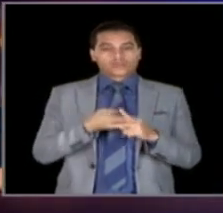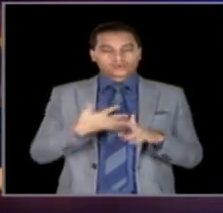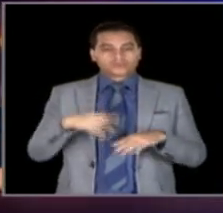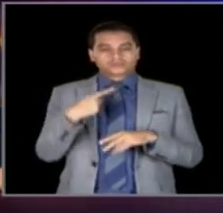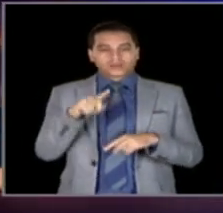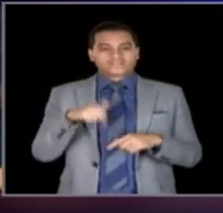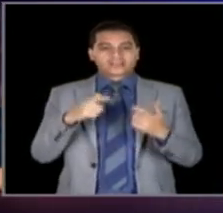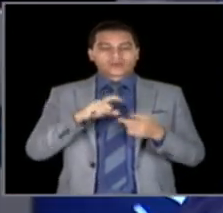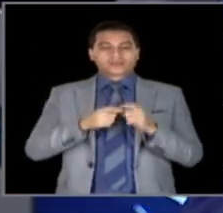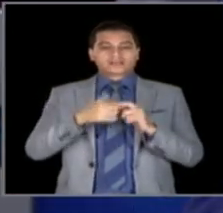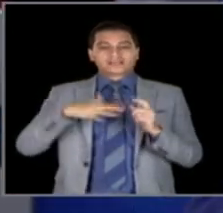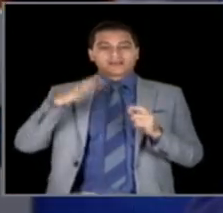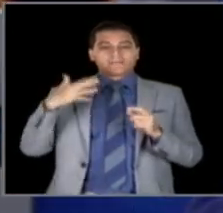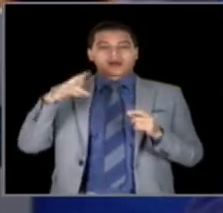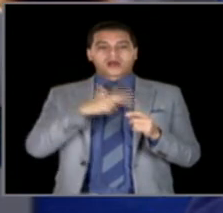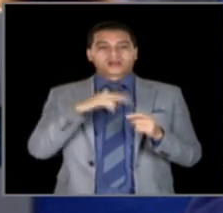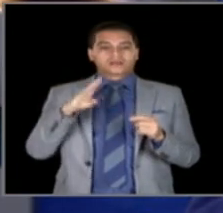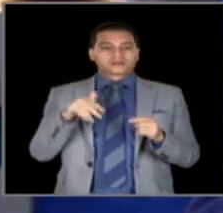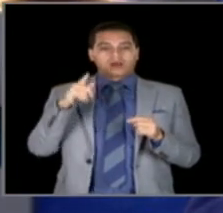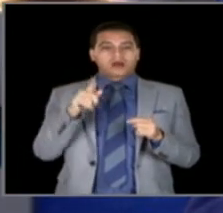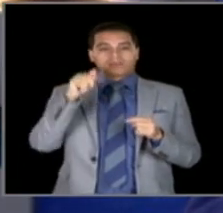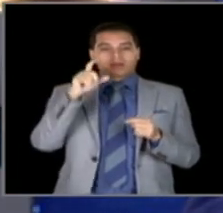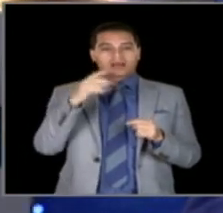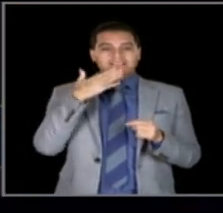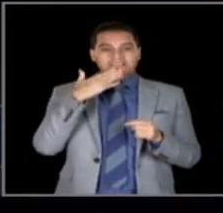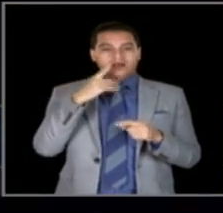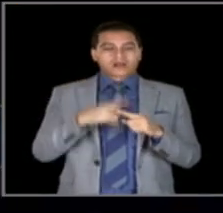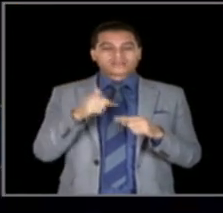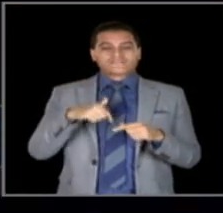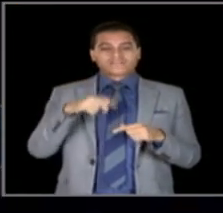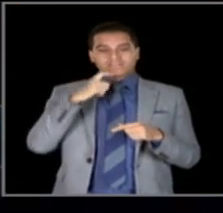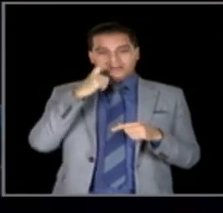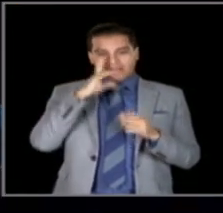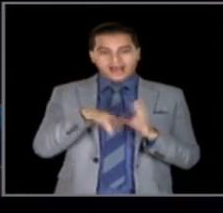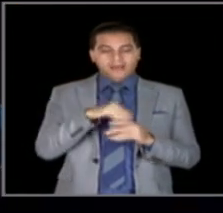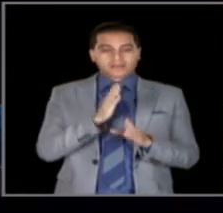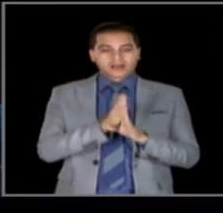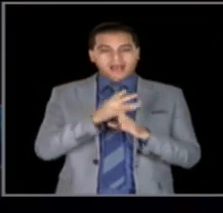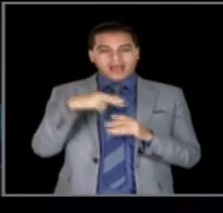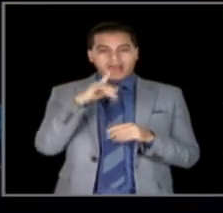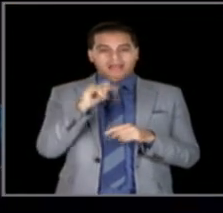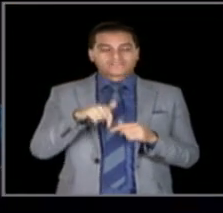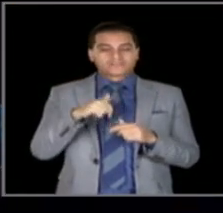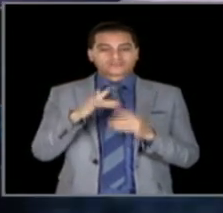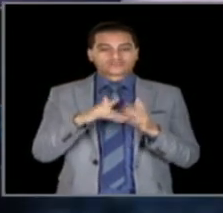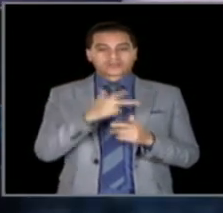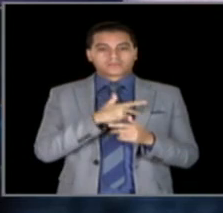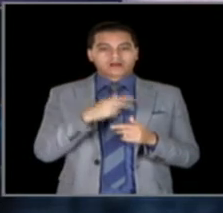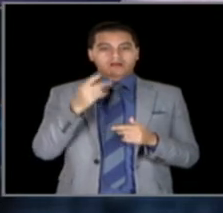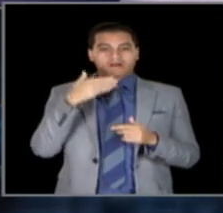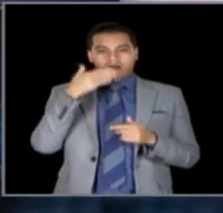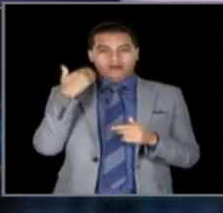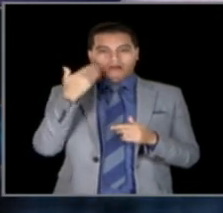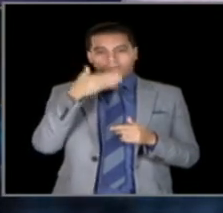أي قارة تقع سلسلة جبال الكارباوت؟ أسيا. غلط. فنان معاصر قام بدور علي في مسلسل رقم